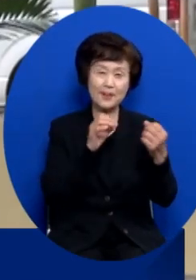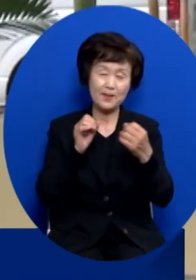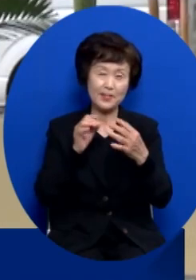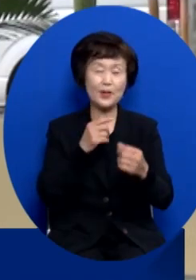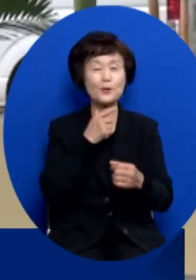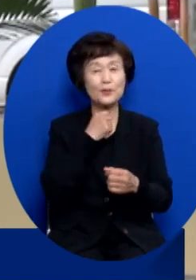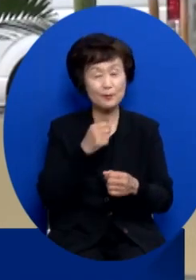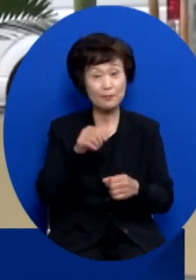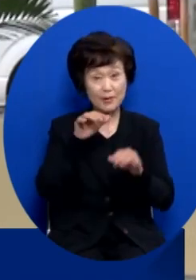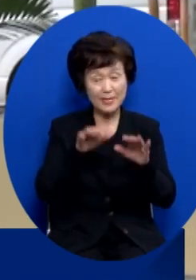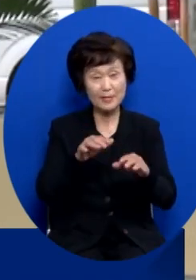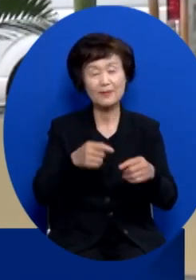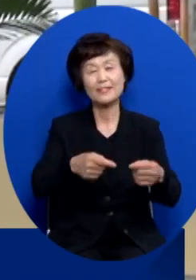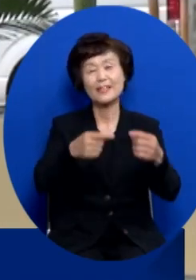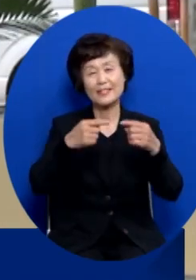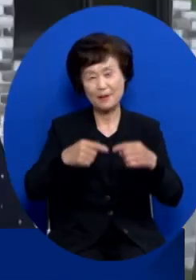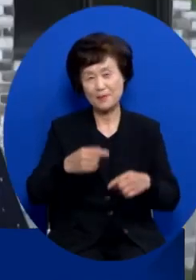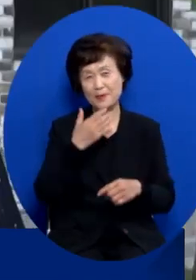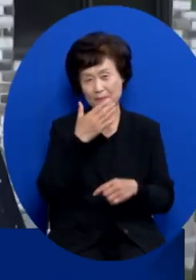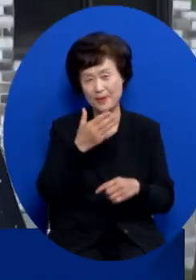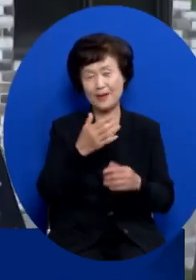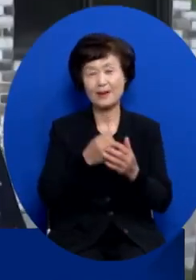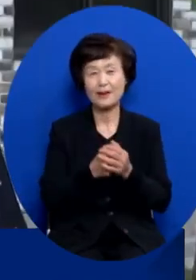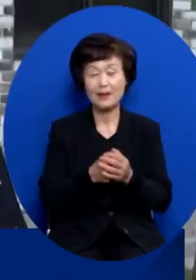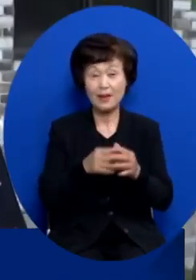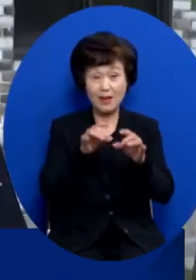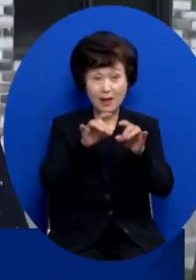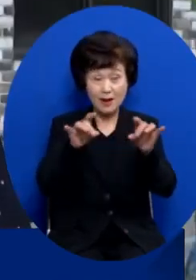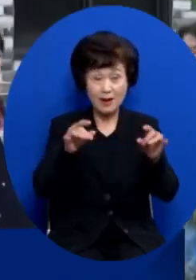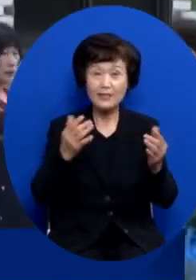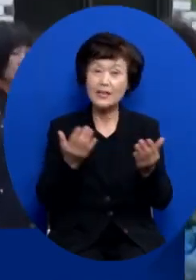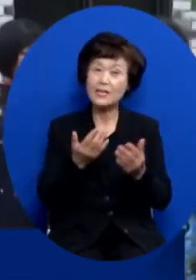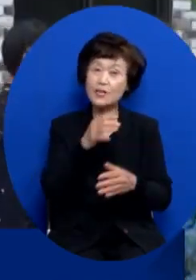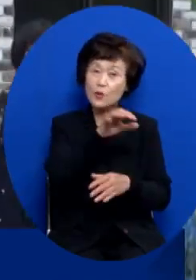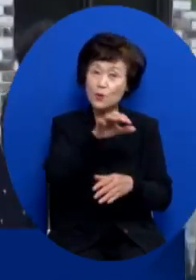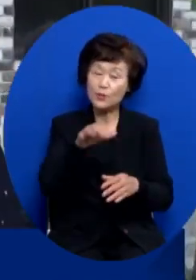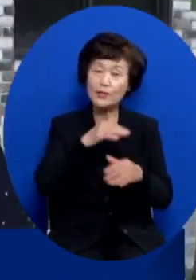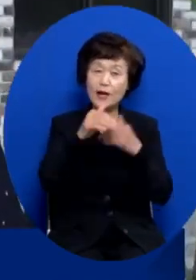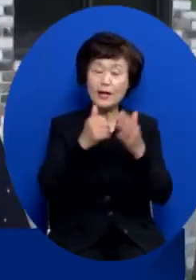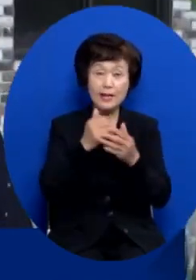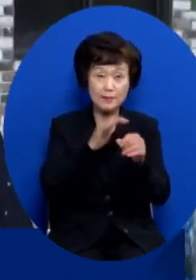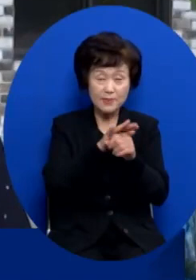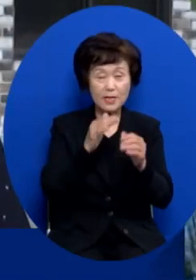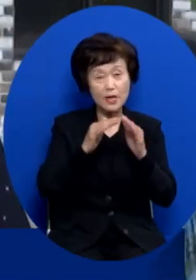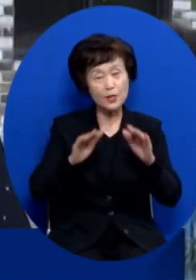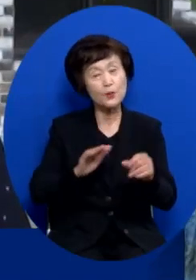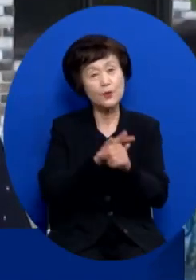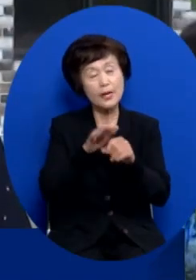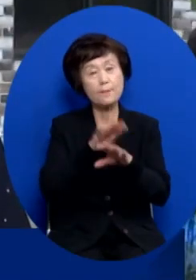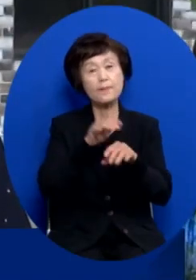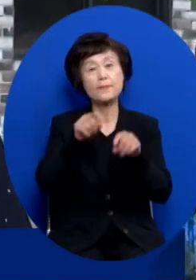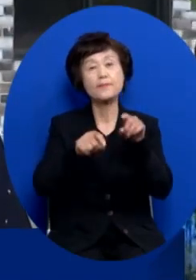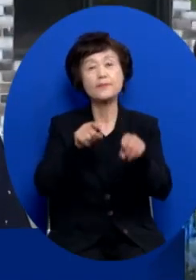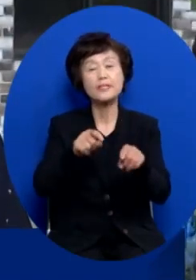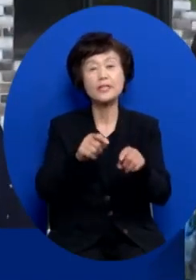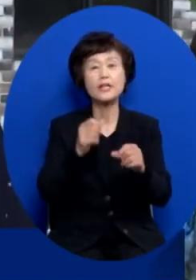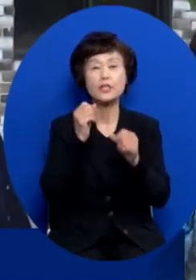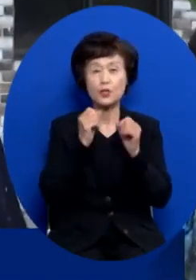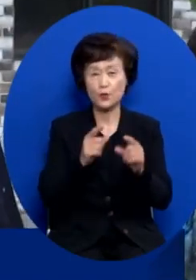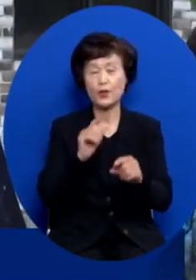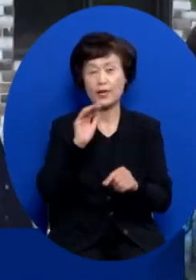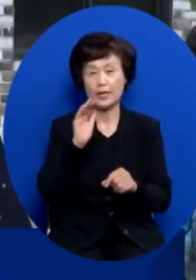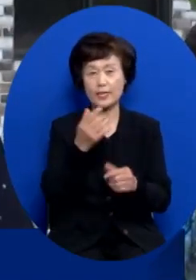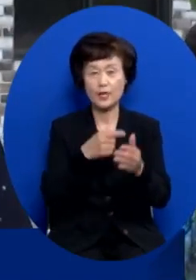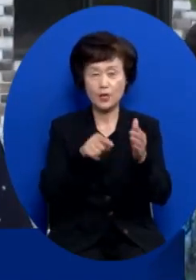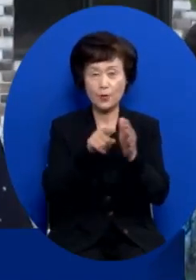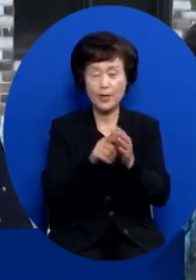싶어서 이번 이 일에 참여하게 됐습니다. 각자 사역지에서 하나님 사랑, 이웃 사랑을 실천하는 그런 기회가 되도록